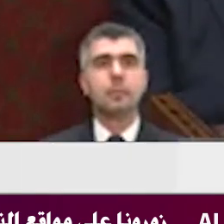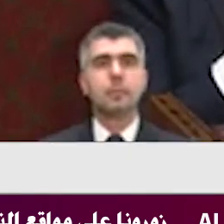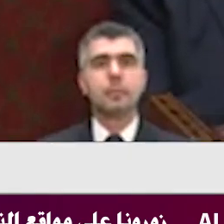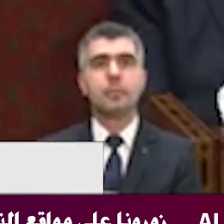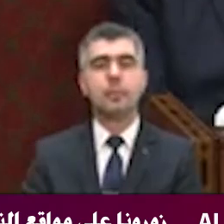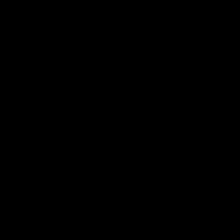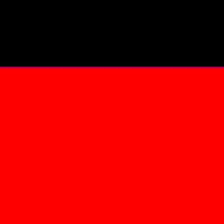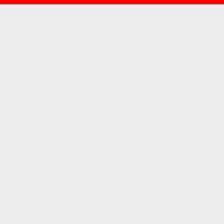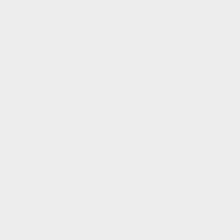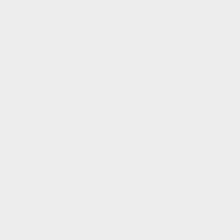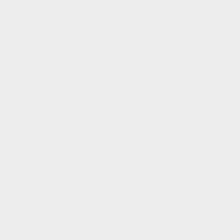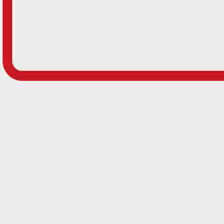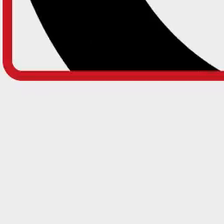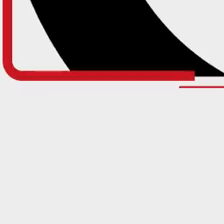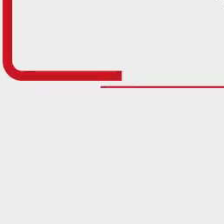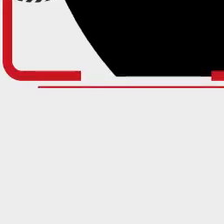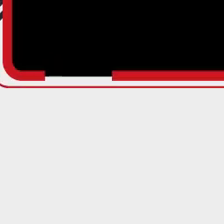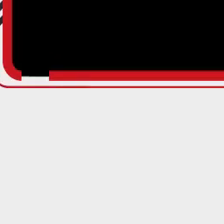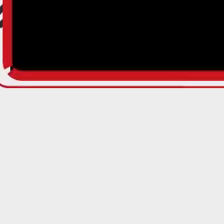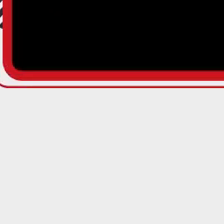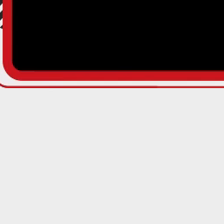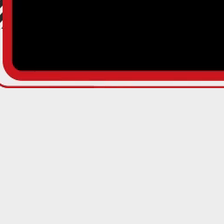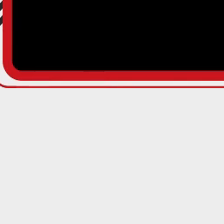فاطمة التامي. ما تنسوش تابوناو في لاشين